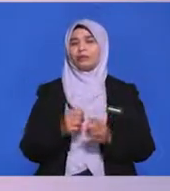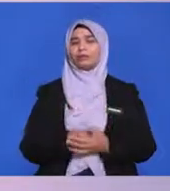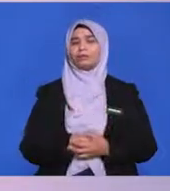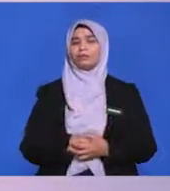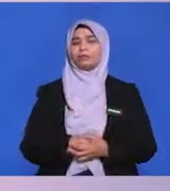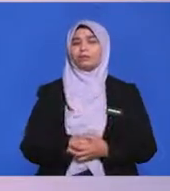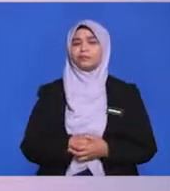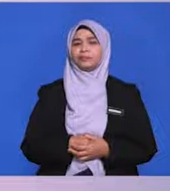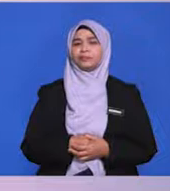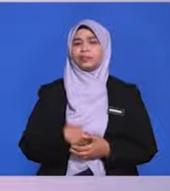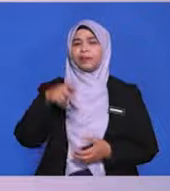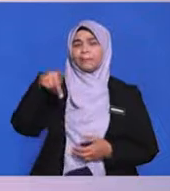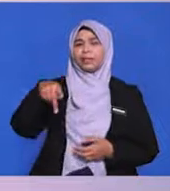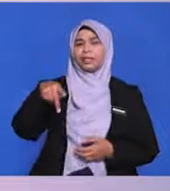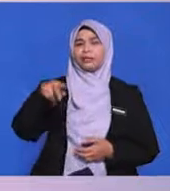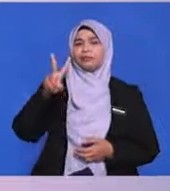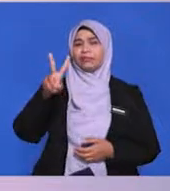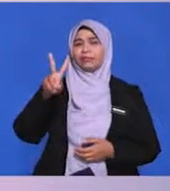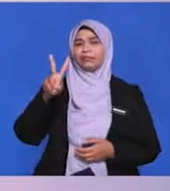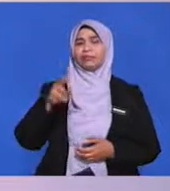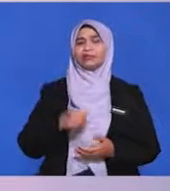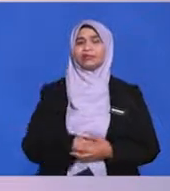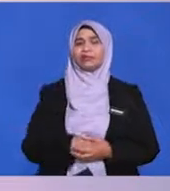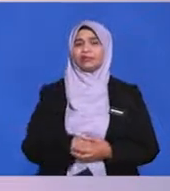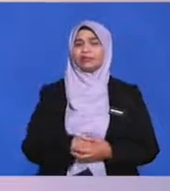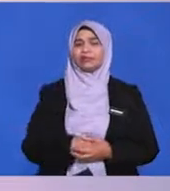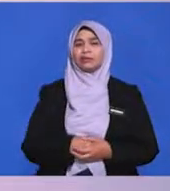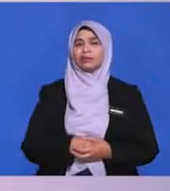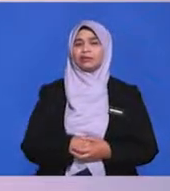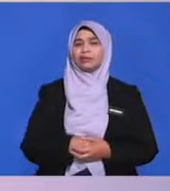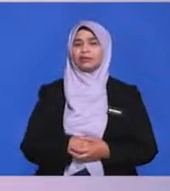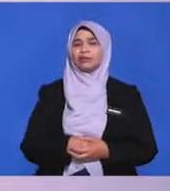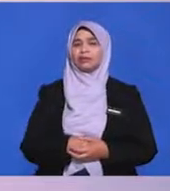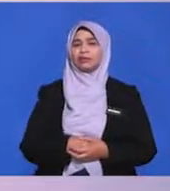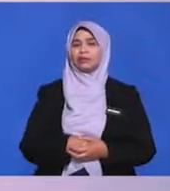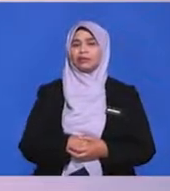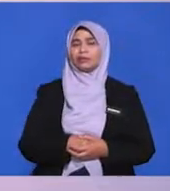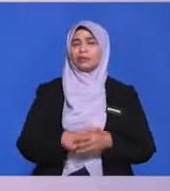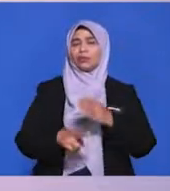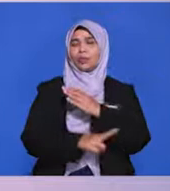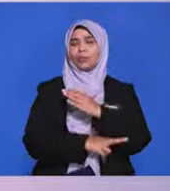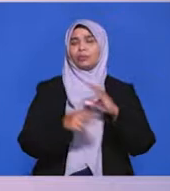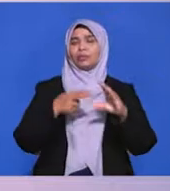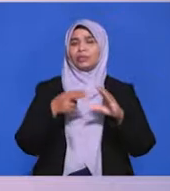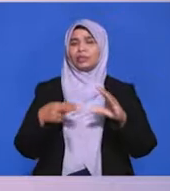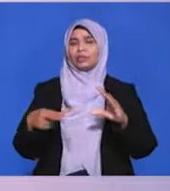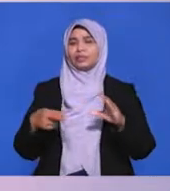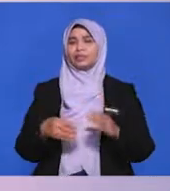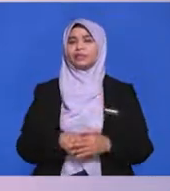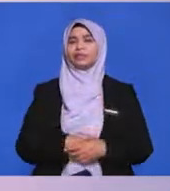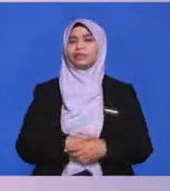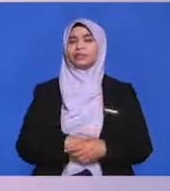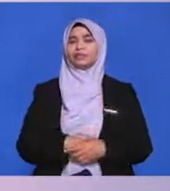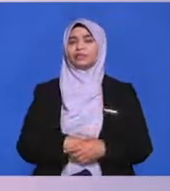selesaikan Ti di Pak Hut PPI adalah merujuk kepada hukum gas yaitu